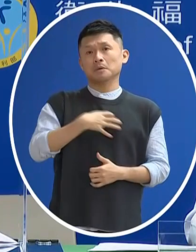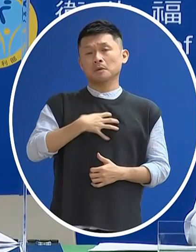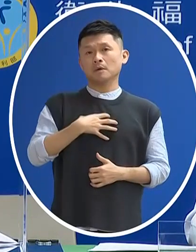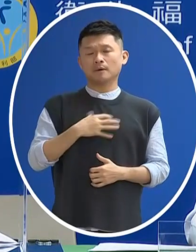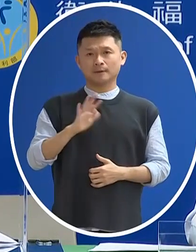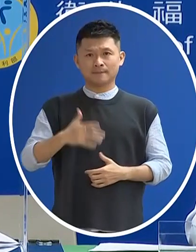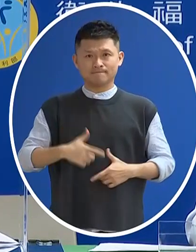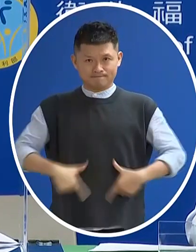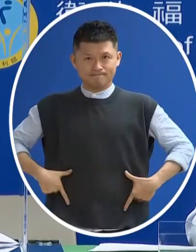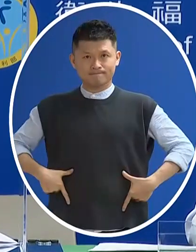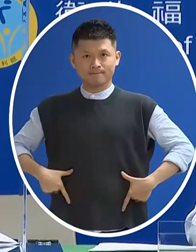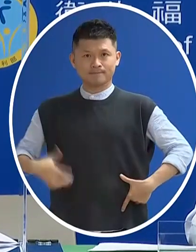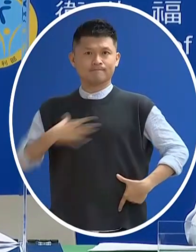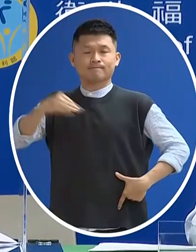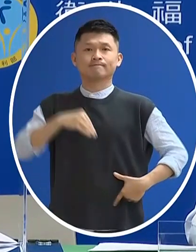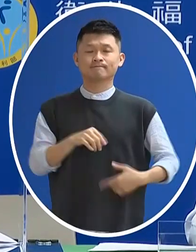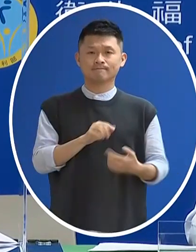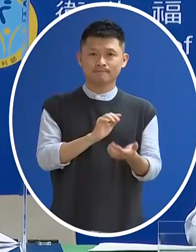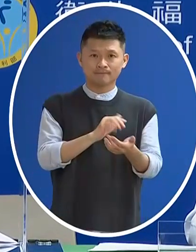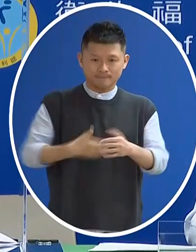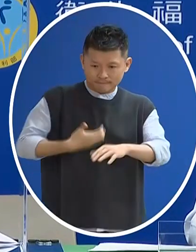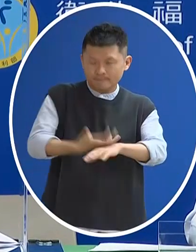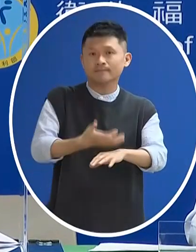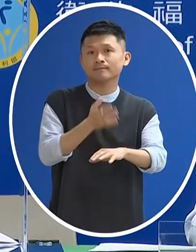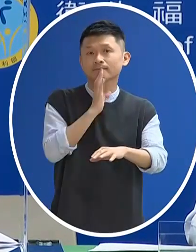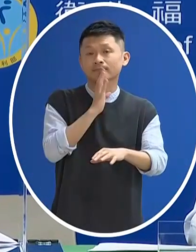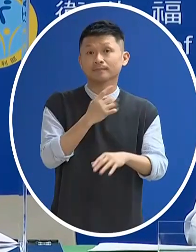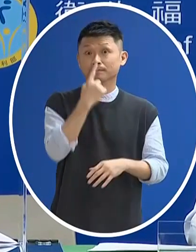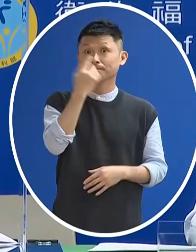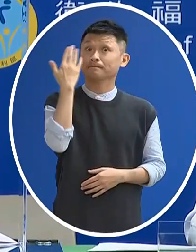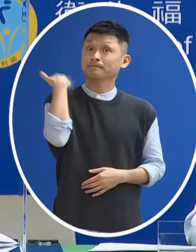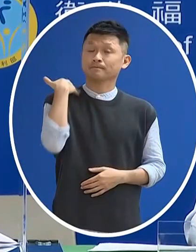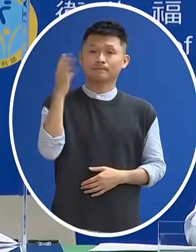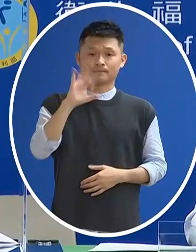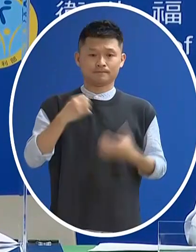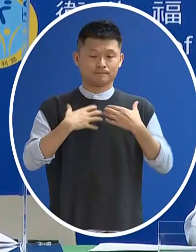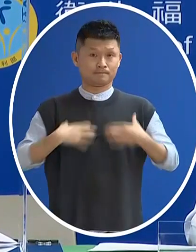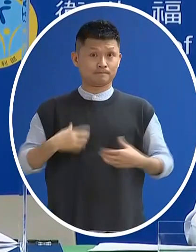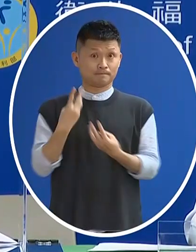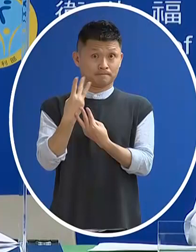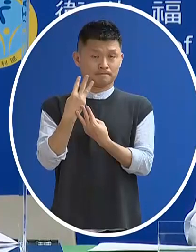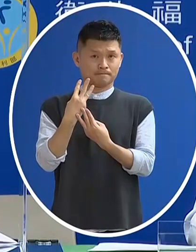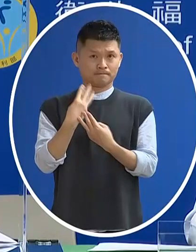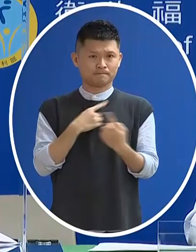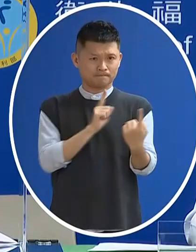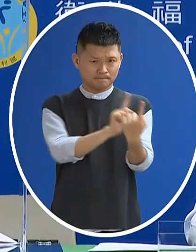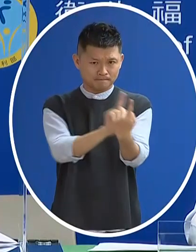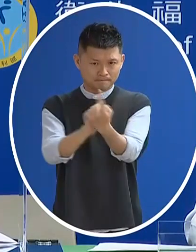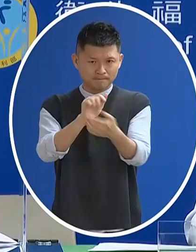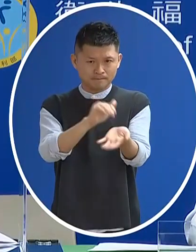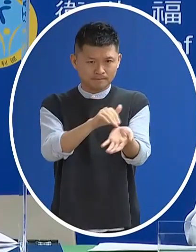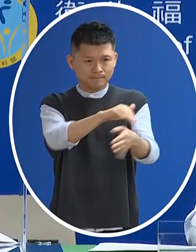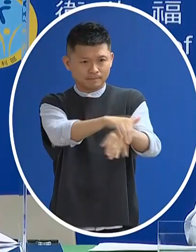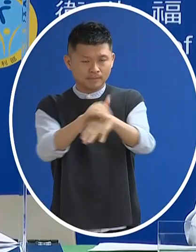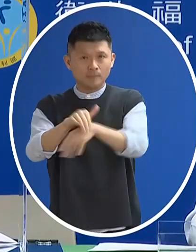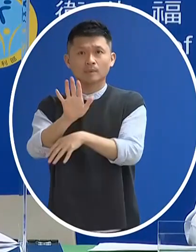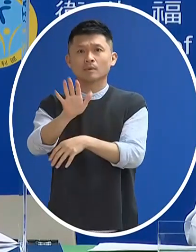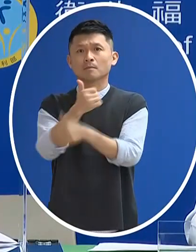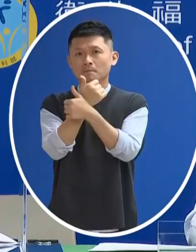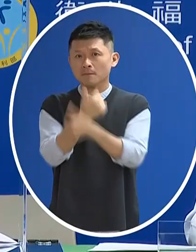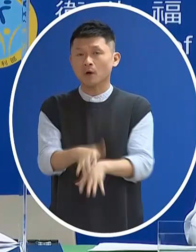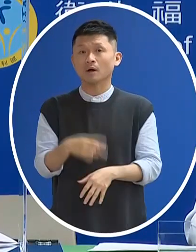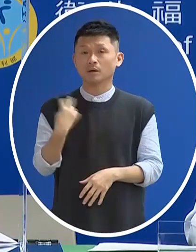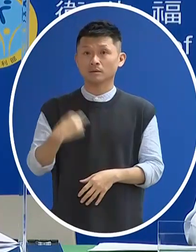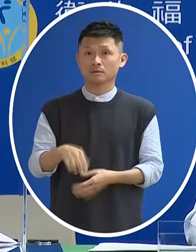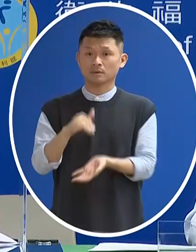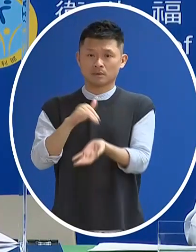敢辛苦的付出。我自己在 SARS 的时候也曾经站在第一线救治病人，甚至到第一线